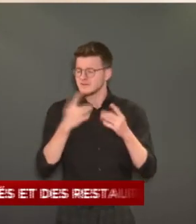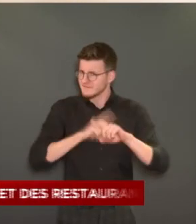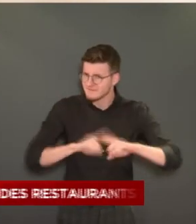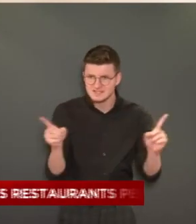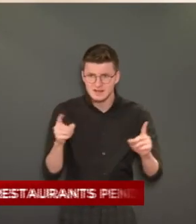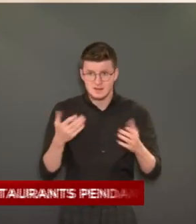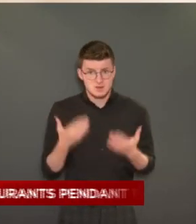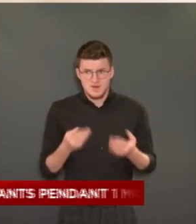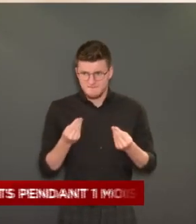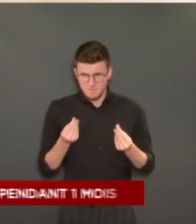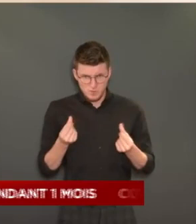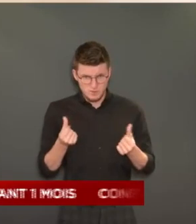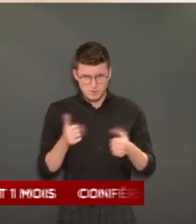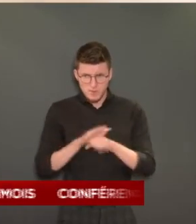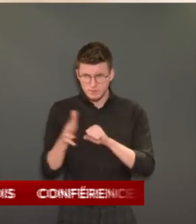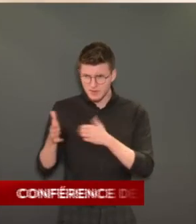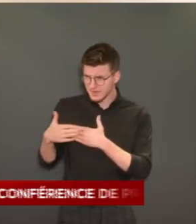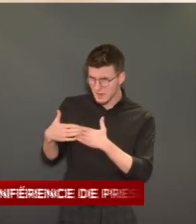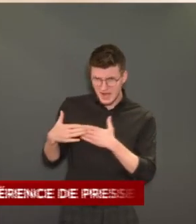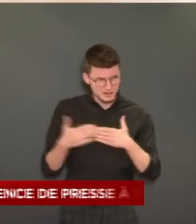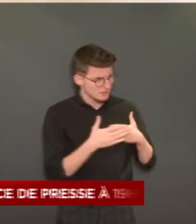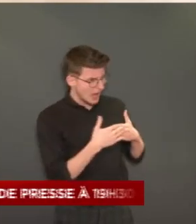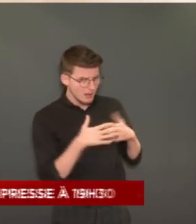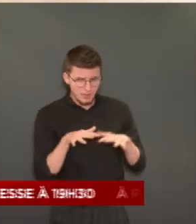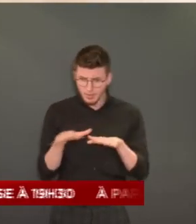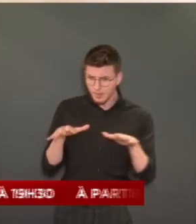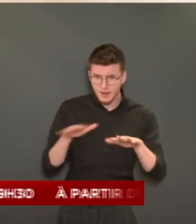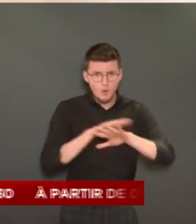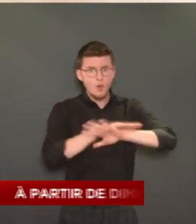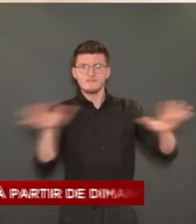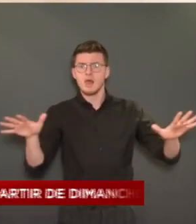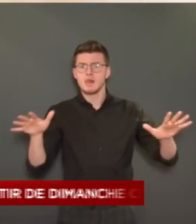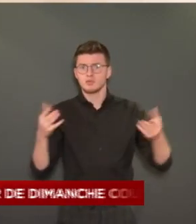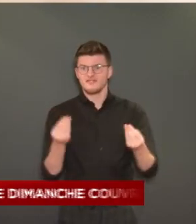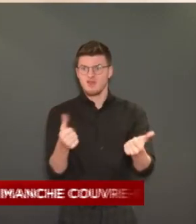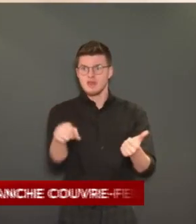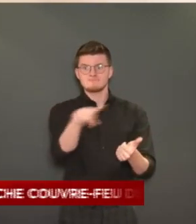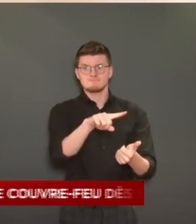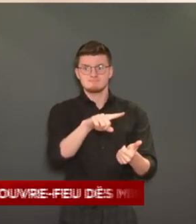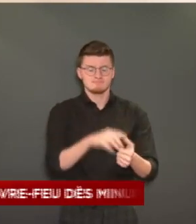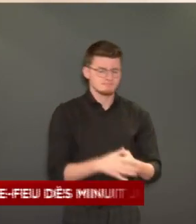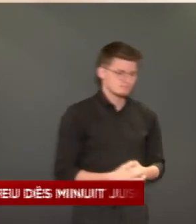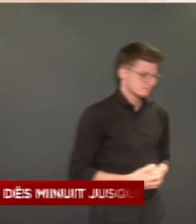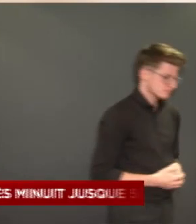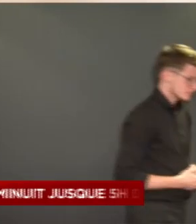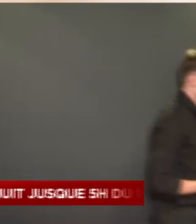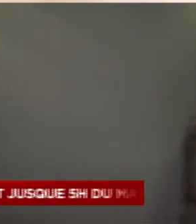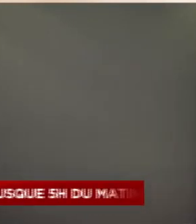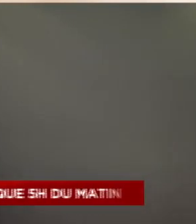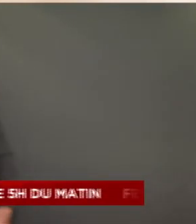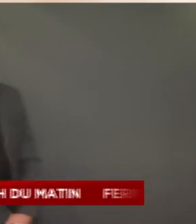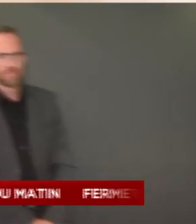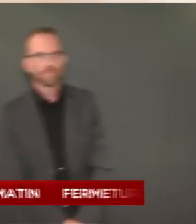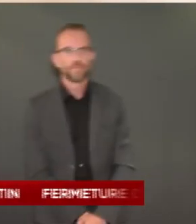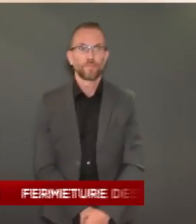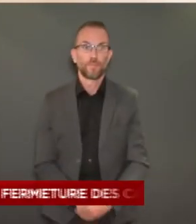mois d'avril. Tout le monde ressent aujourd'hui et voit la proximité de ce virus. Dans